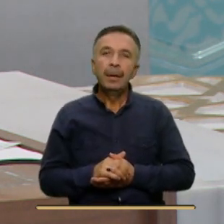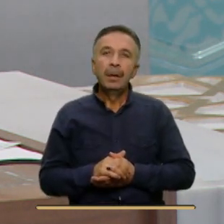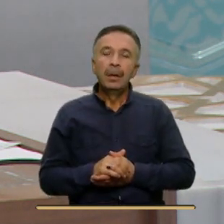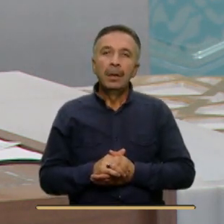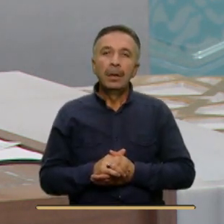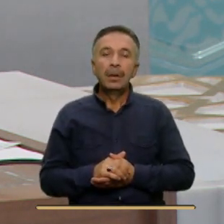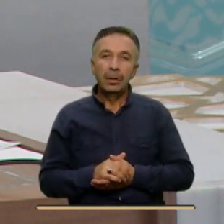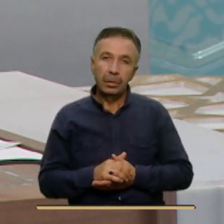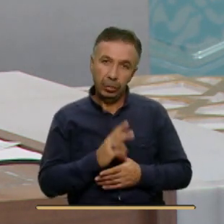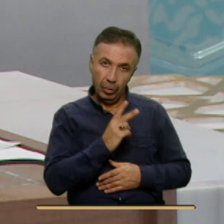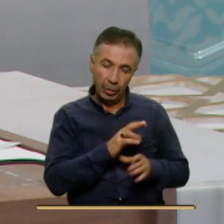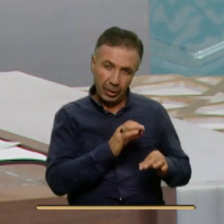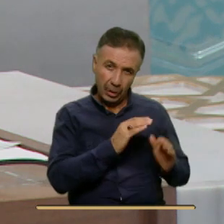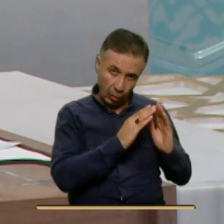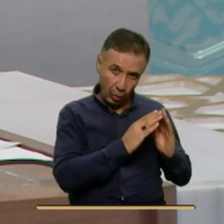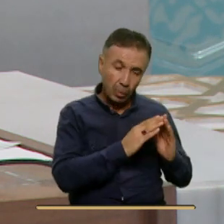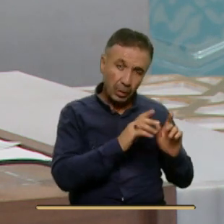Onunla komşuluk mu yaptın?